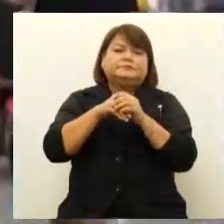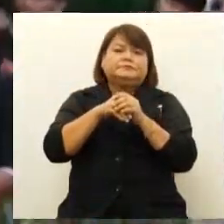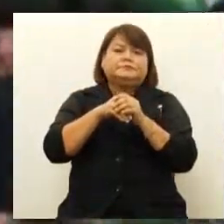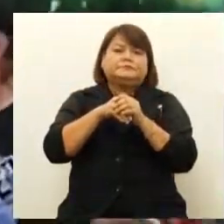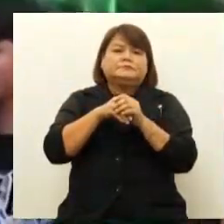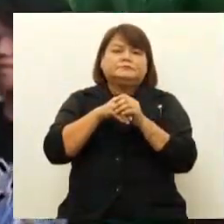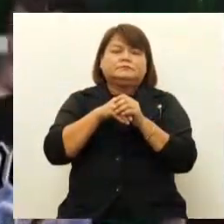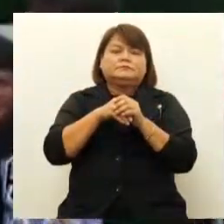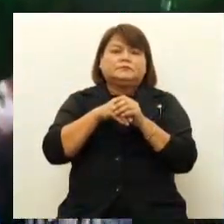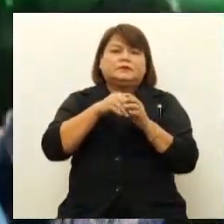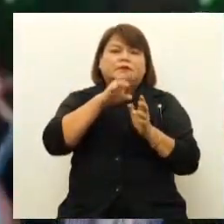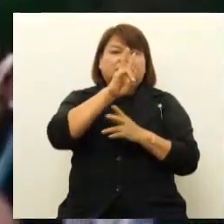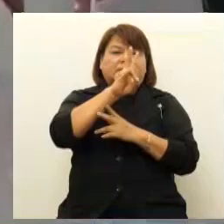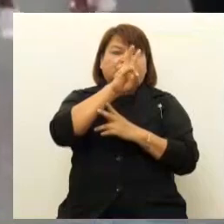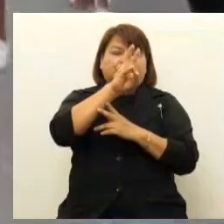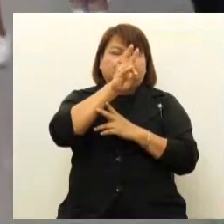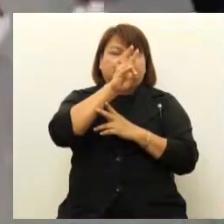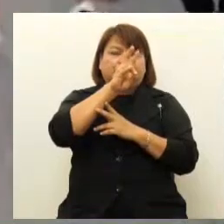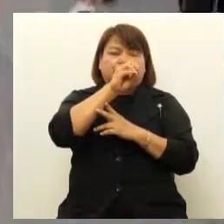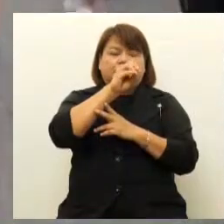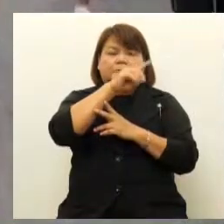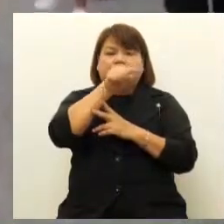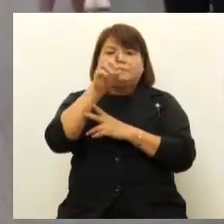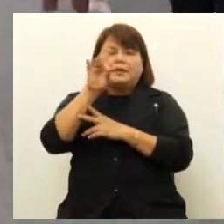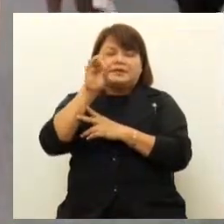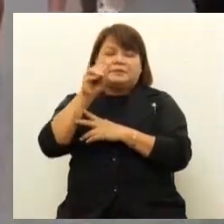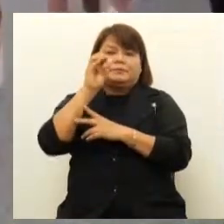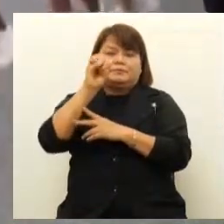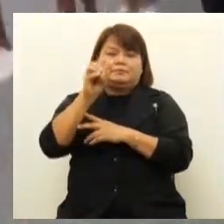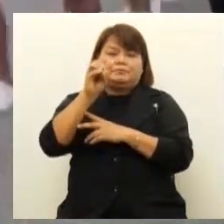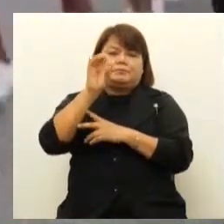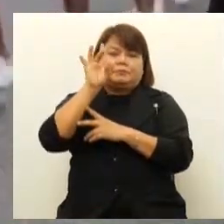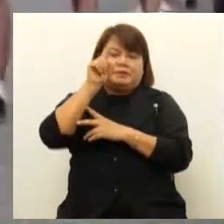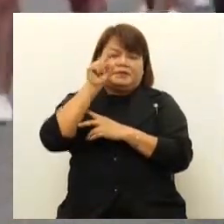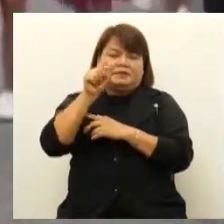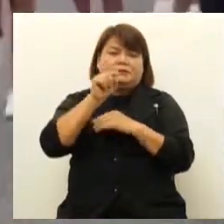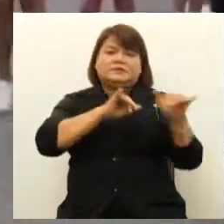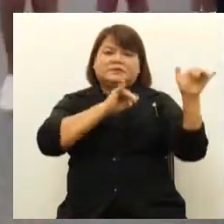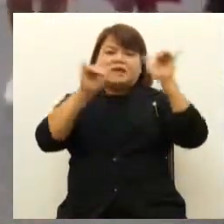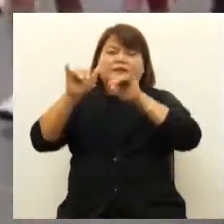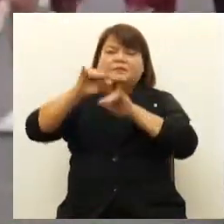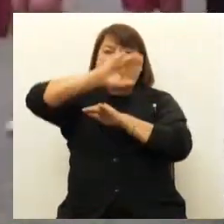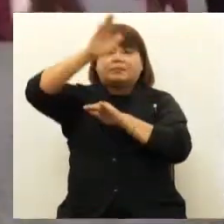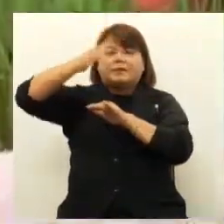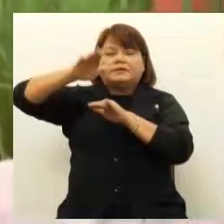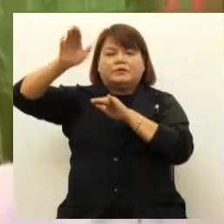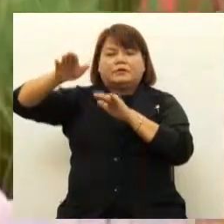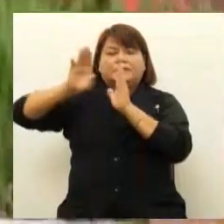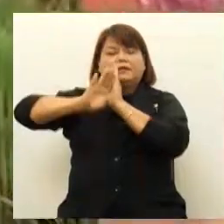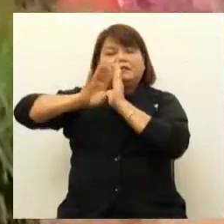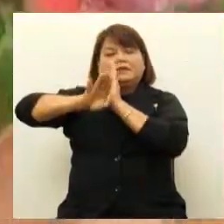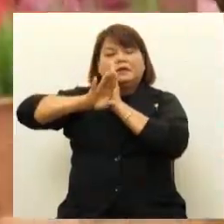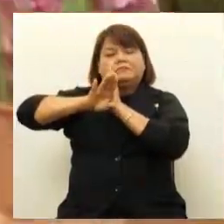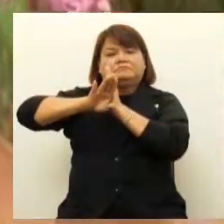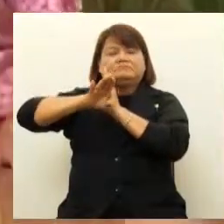ง 70-80% เนี่ยเป็นพี่น้องที่อพยพมาจากพื้นที่ราบสูงนะครับทางภาคอีสานซึ่งบรรพบุ